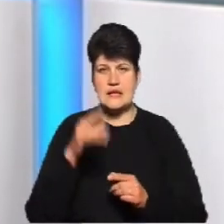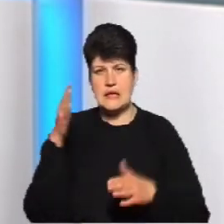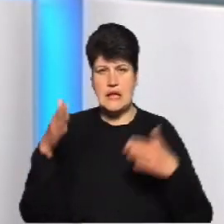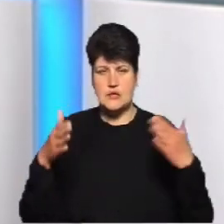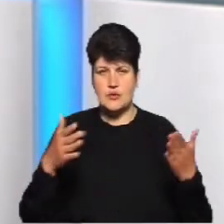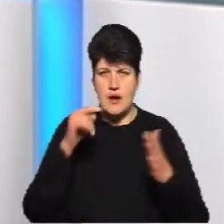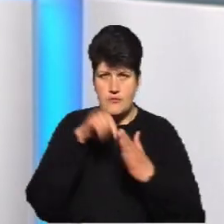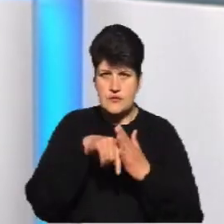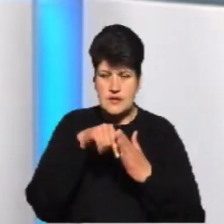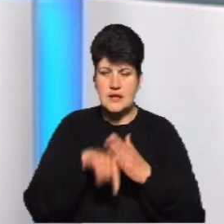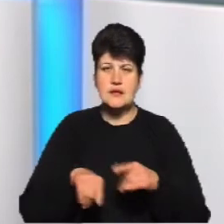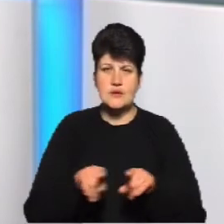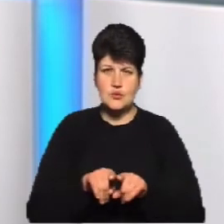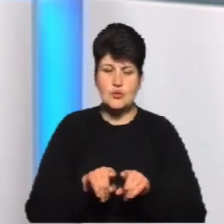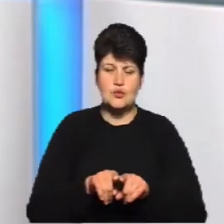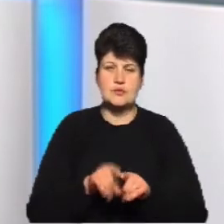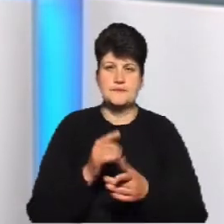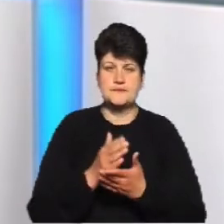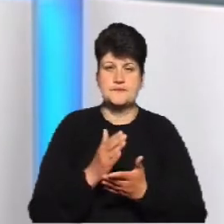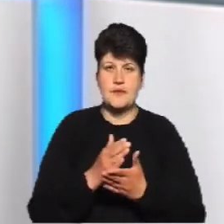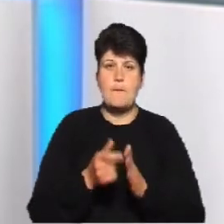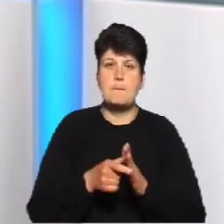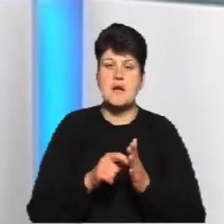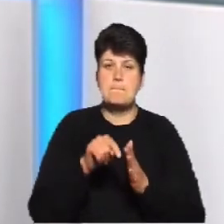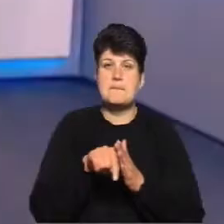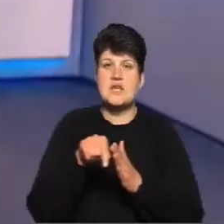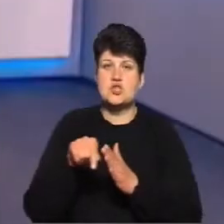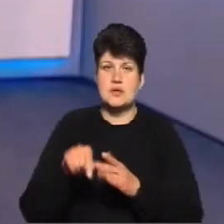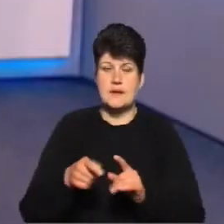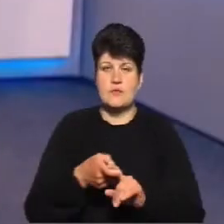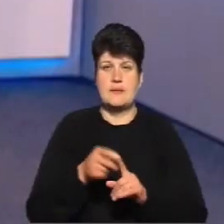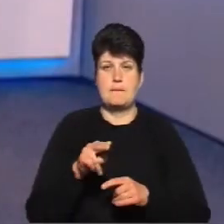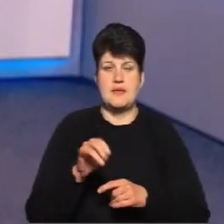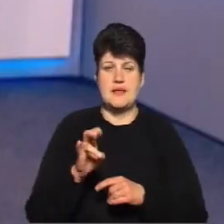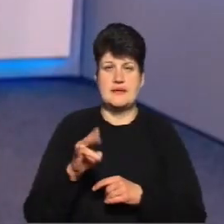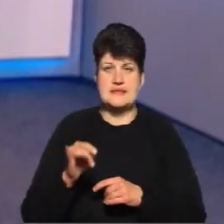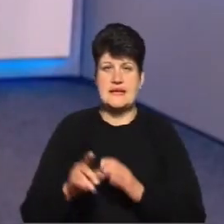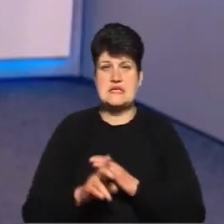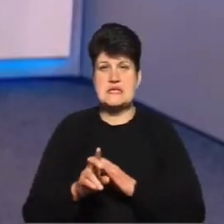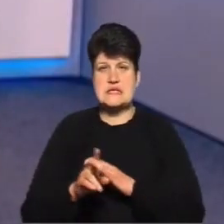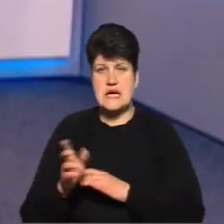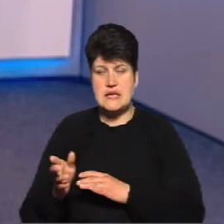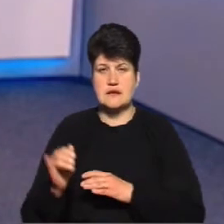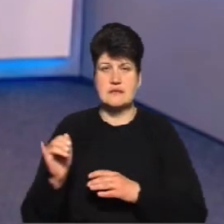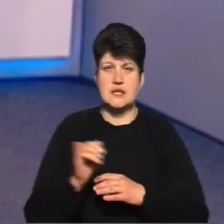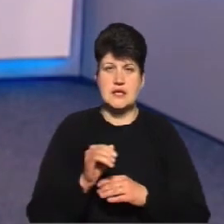в середині, скажімо, приміщень, які пов'язані з Пінзелем. Це і церкви, і